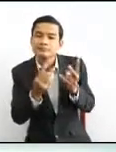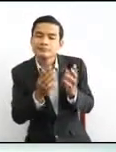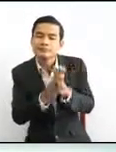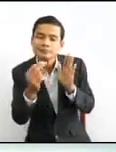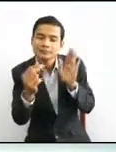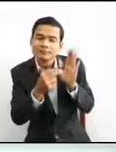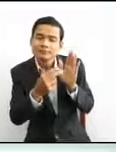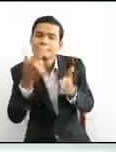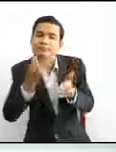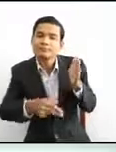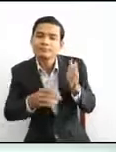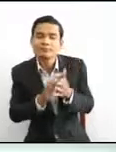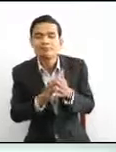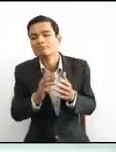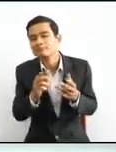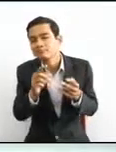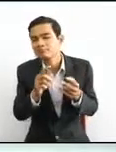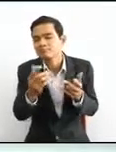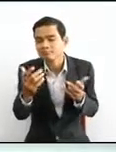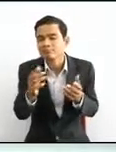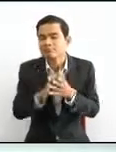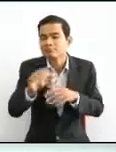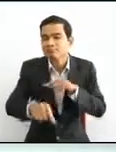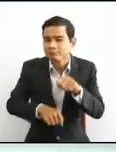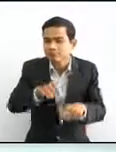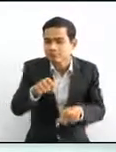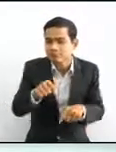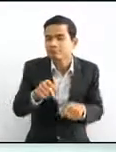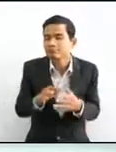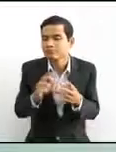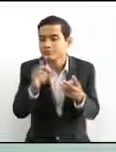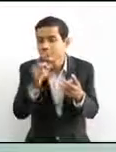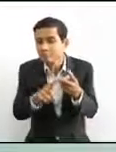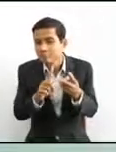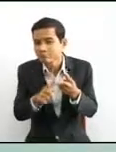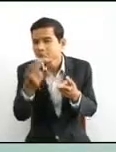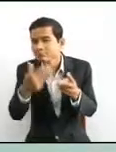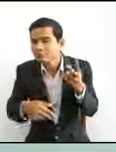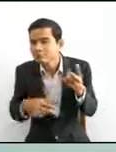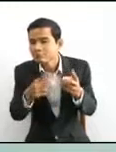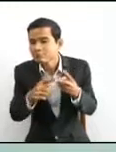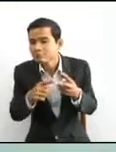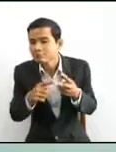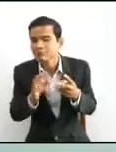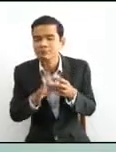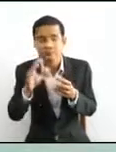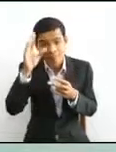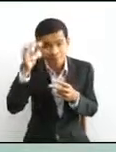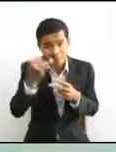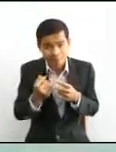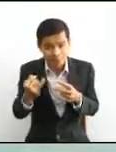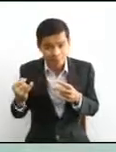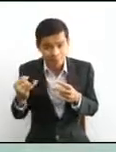con khơi rụi khá chá con khơi con hai con khơi ai tiệt con khơi mày pro mình chăng